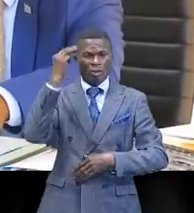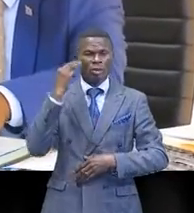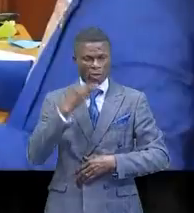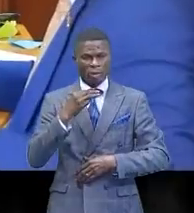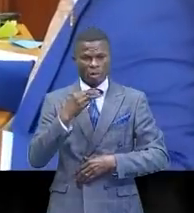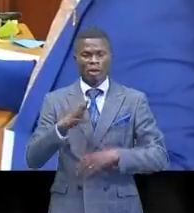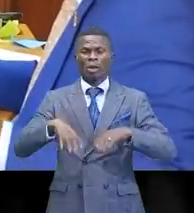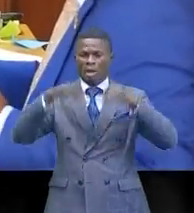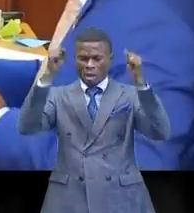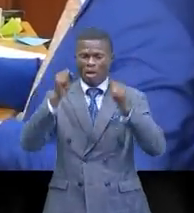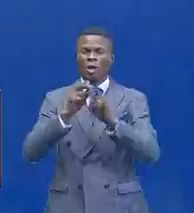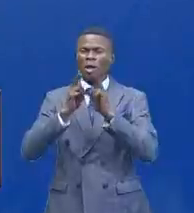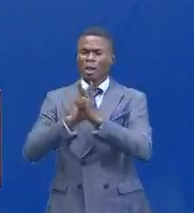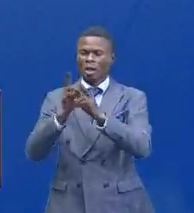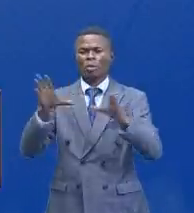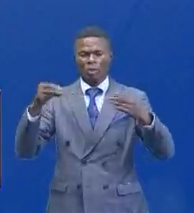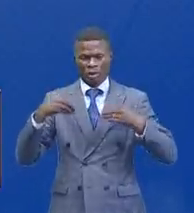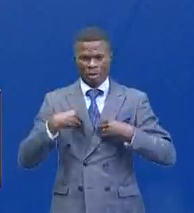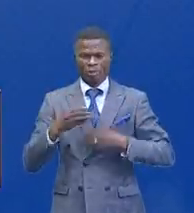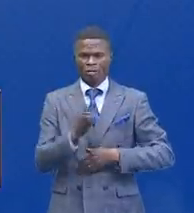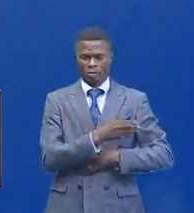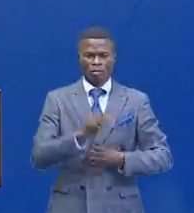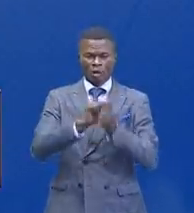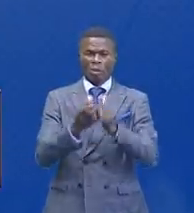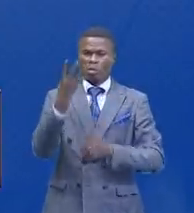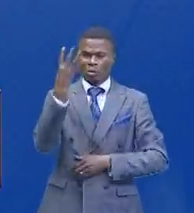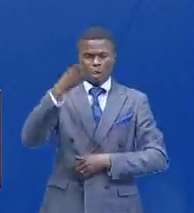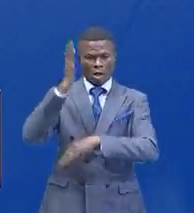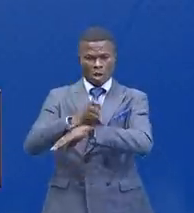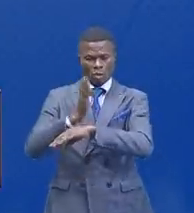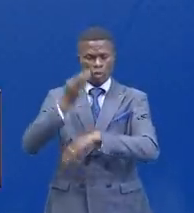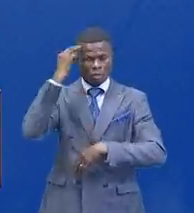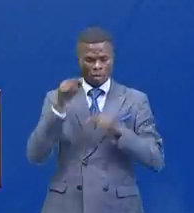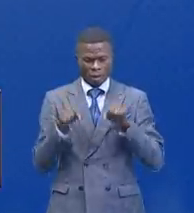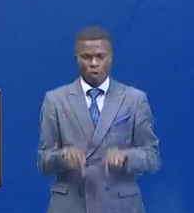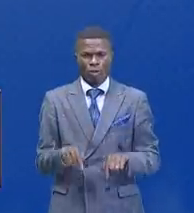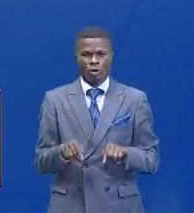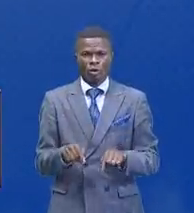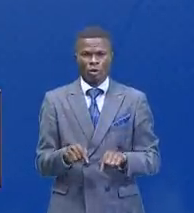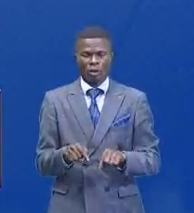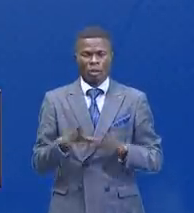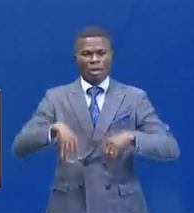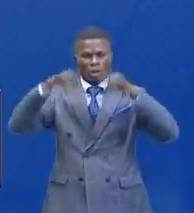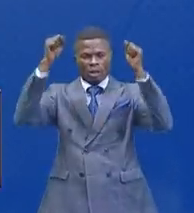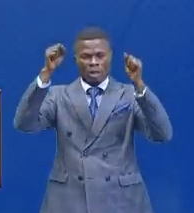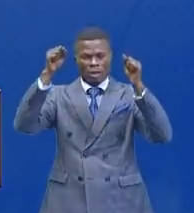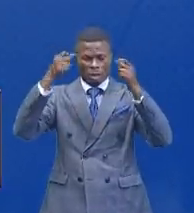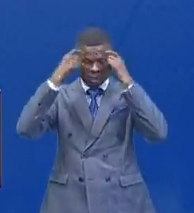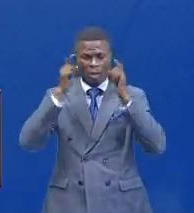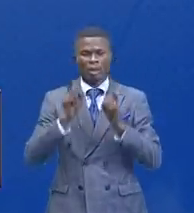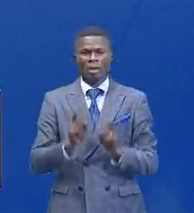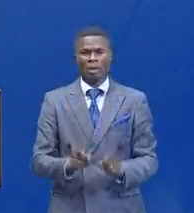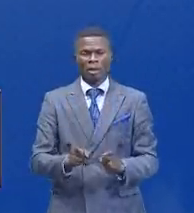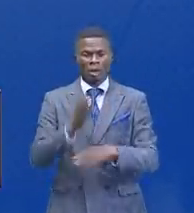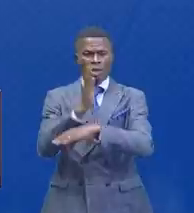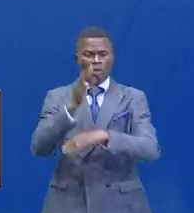a pris acte de son rapport. Point 4 du Conseil de ministres de ce jour. Approbation d'un relevé des décisions